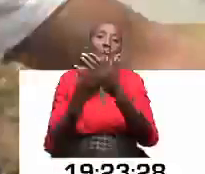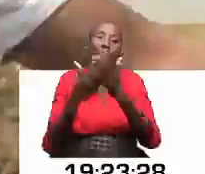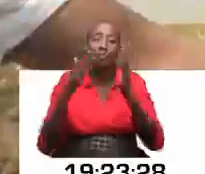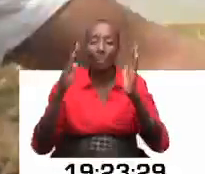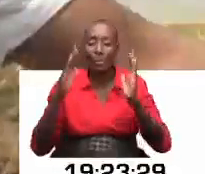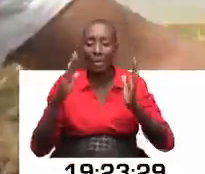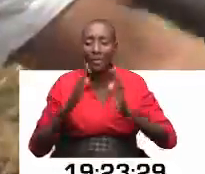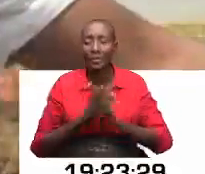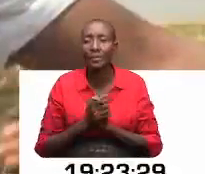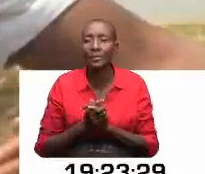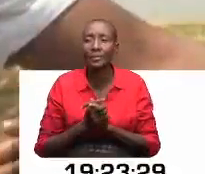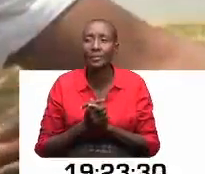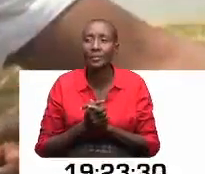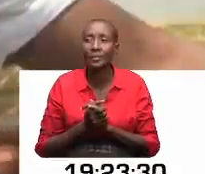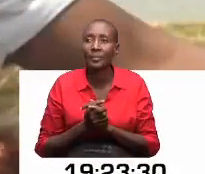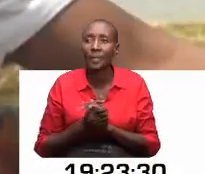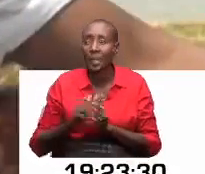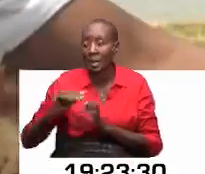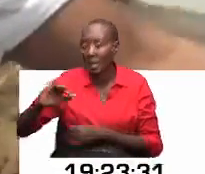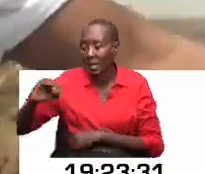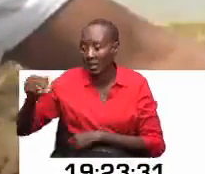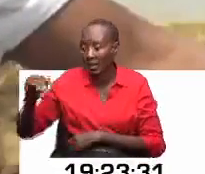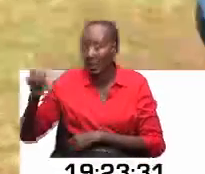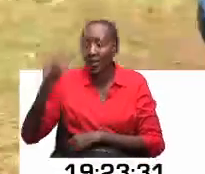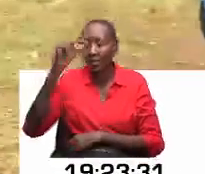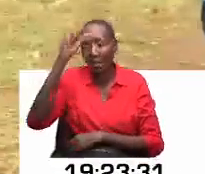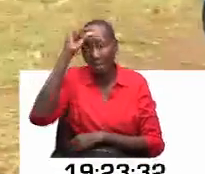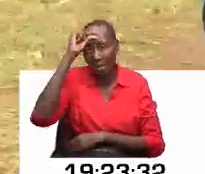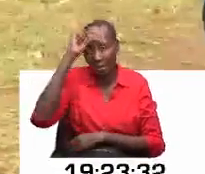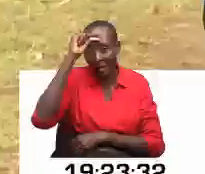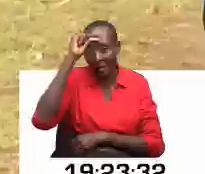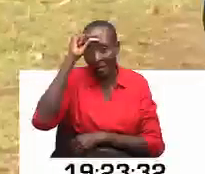Namba yo county government